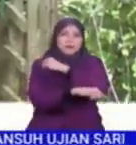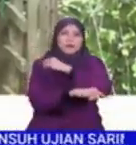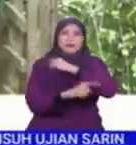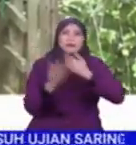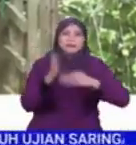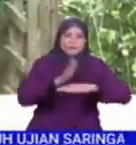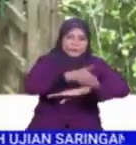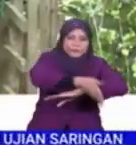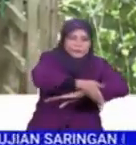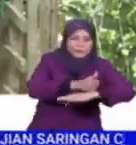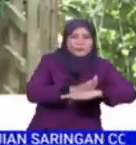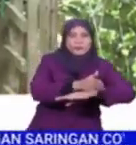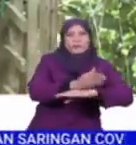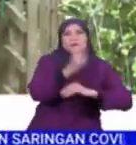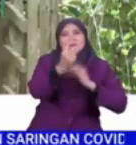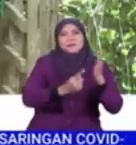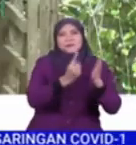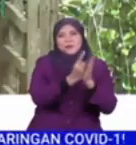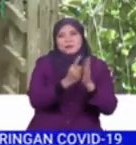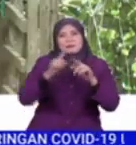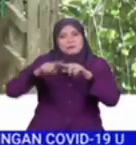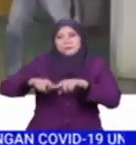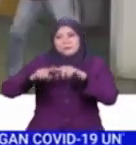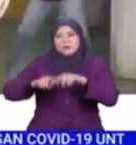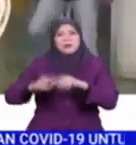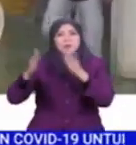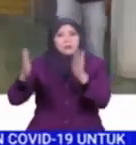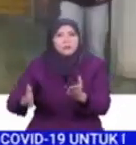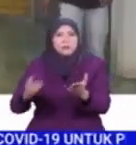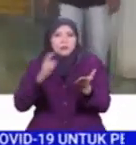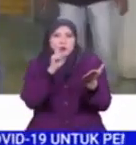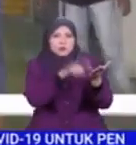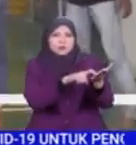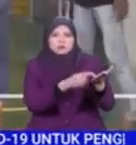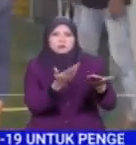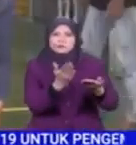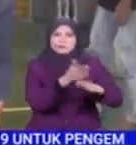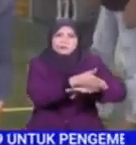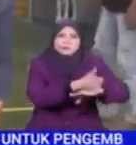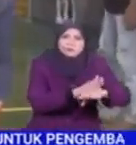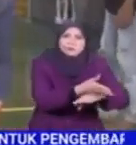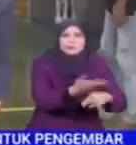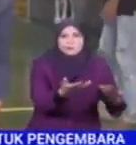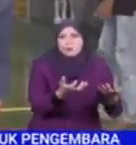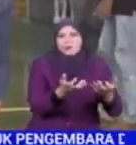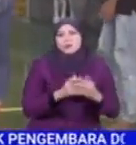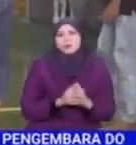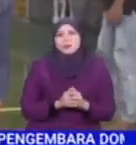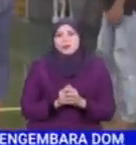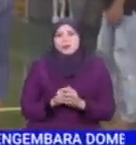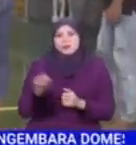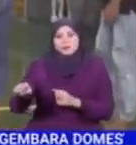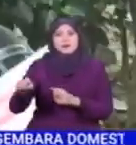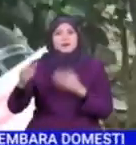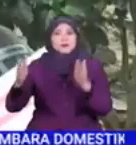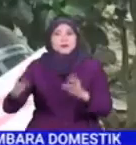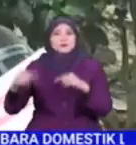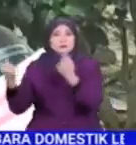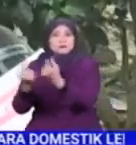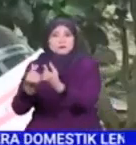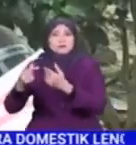ya bergantung kepada keperluan dan pemudalah pra pemula kita adalah ha kalangan peternak